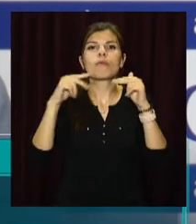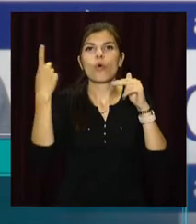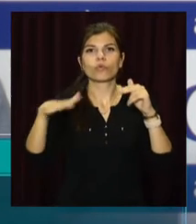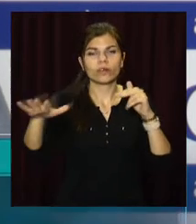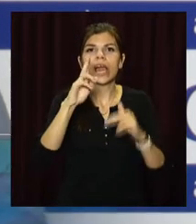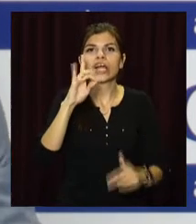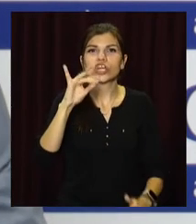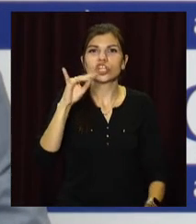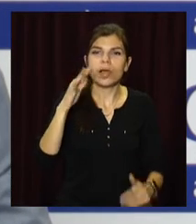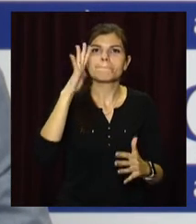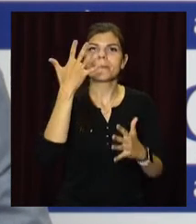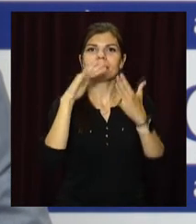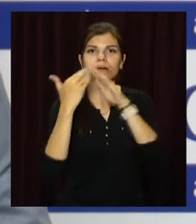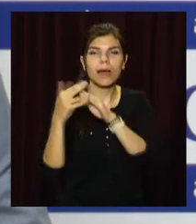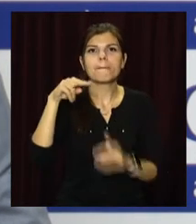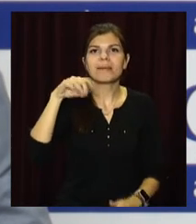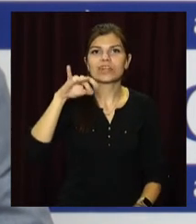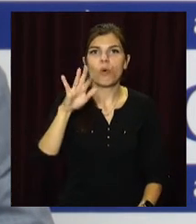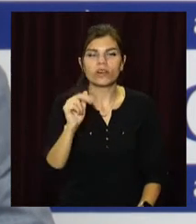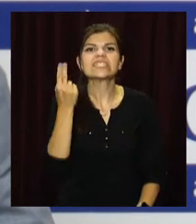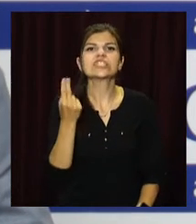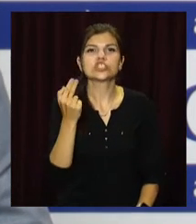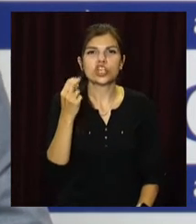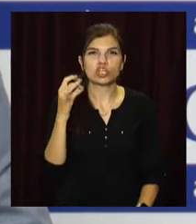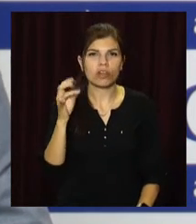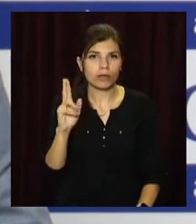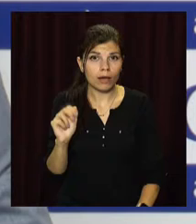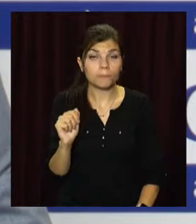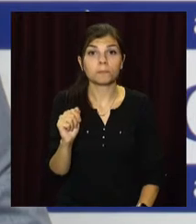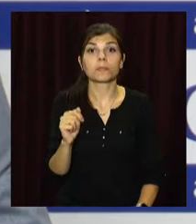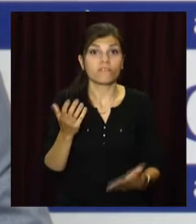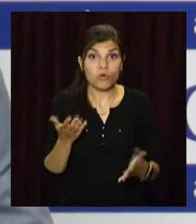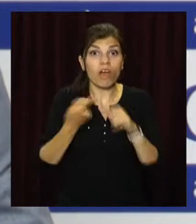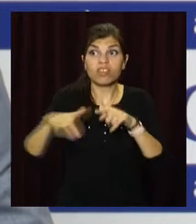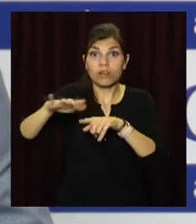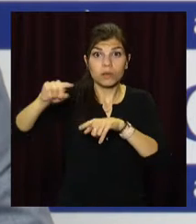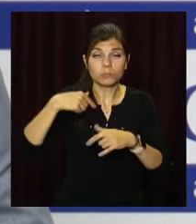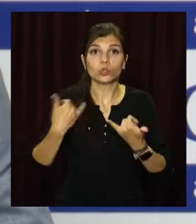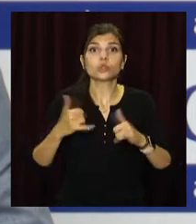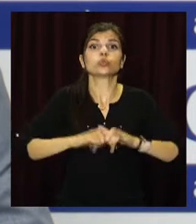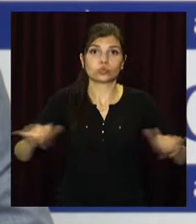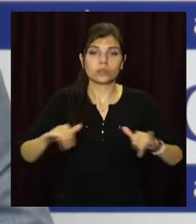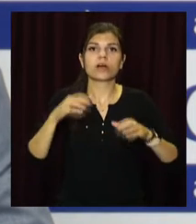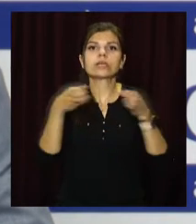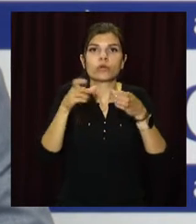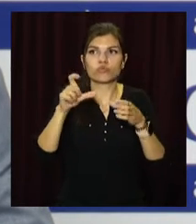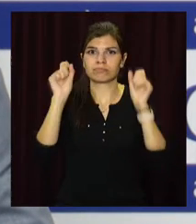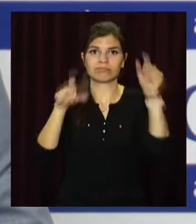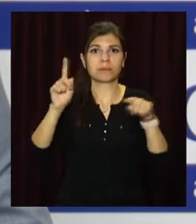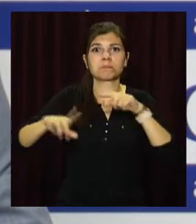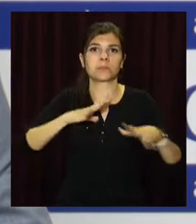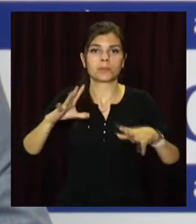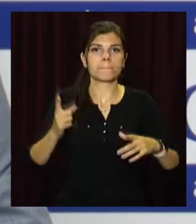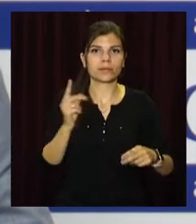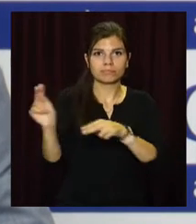Верхненепровский район, Криничанский, Пятихатский, Петриковский, Царичанский районы. Вот. Мы их усилили